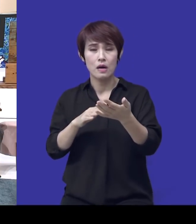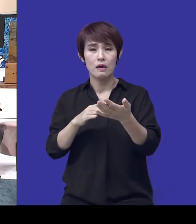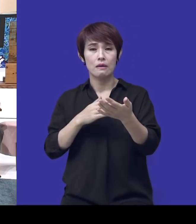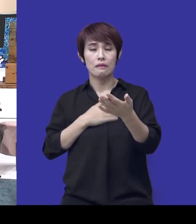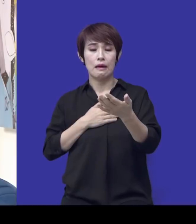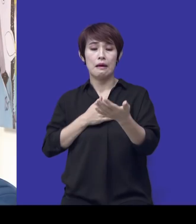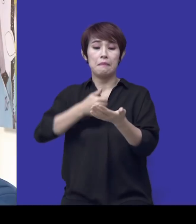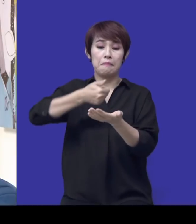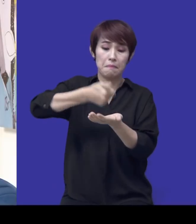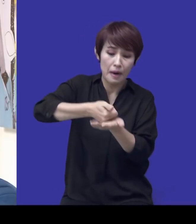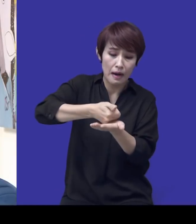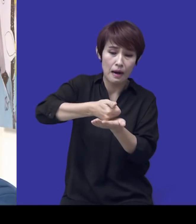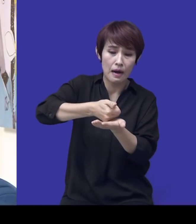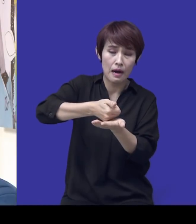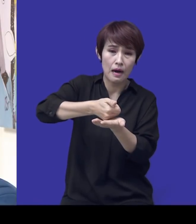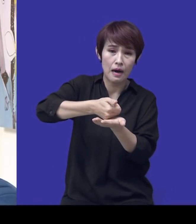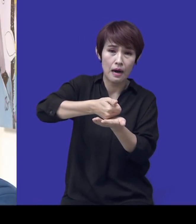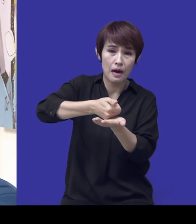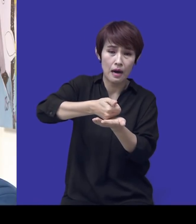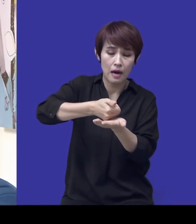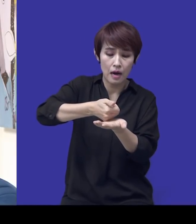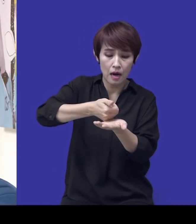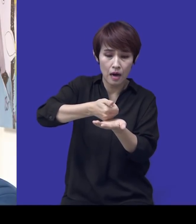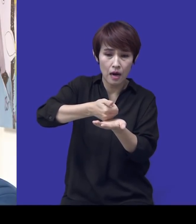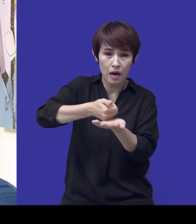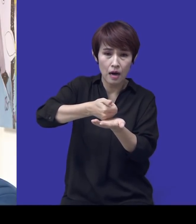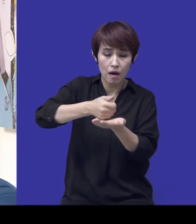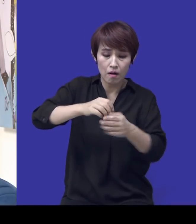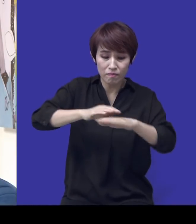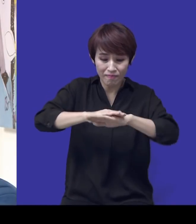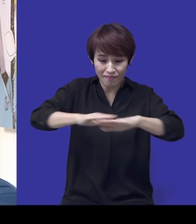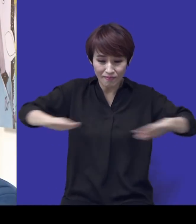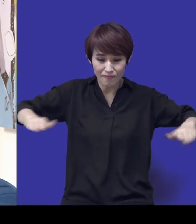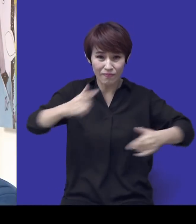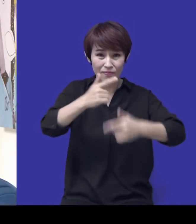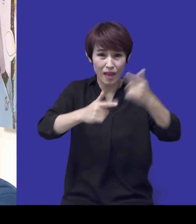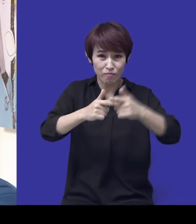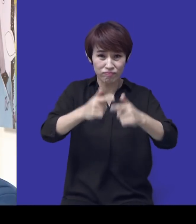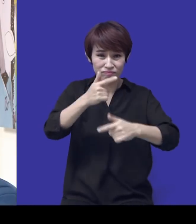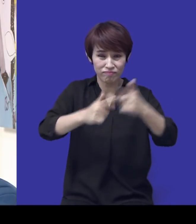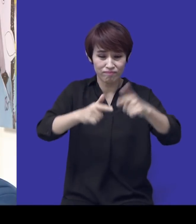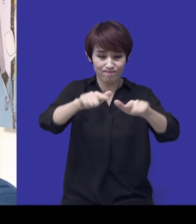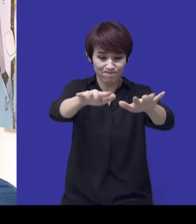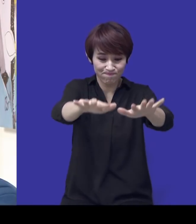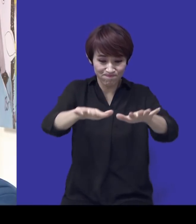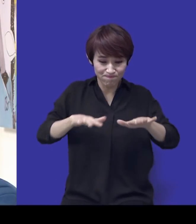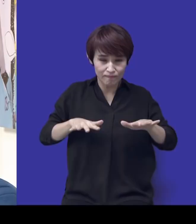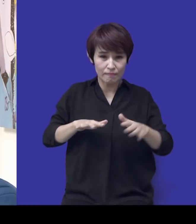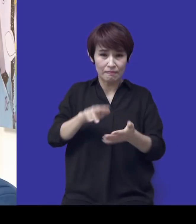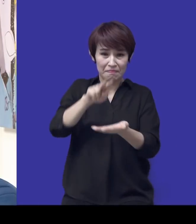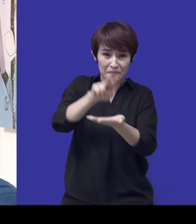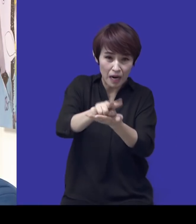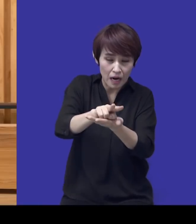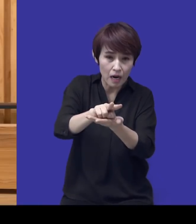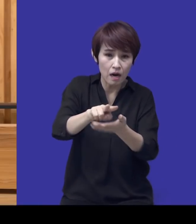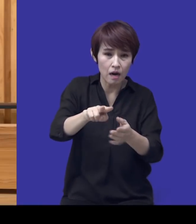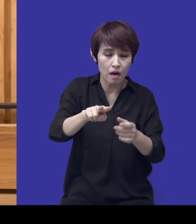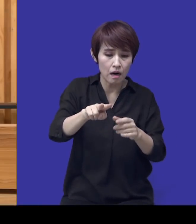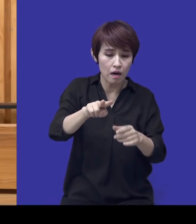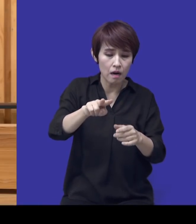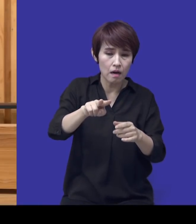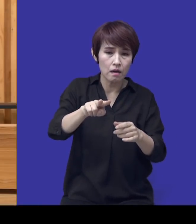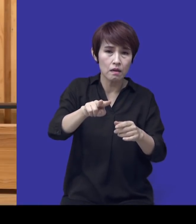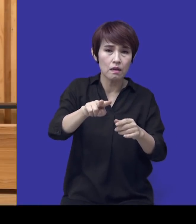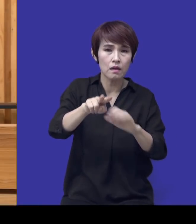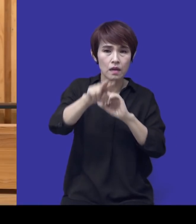네. 그 바닥이 보통 옛날 학교는 다 나무잖아요. 네. 나무가 이제 젖다가 이제 막 이렇게 땀이 흐르는 거예요.